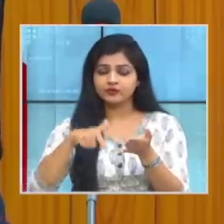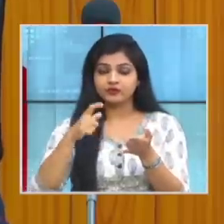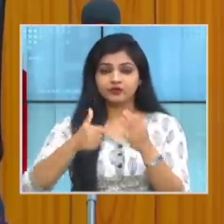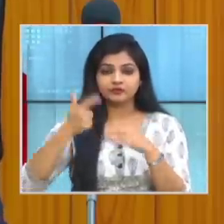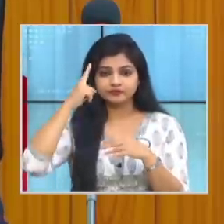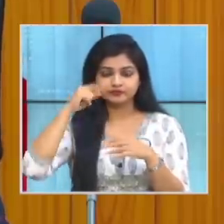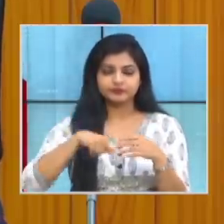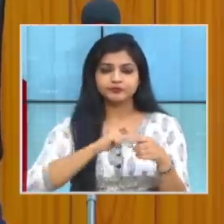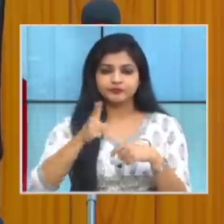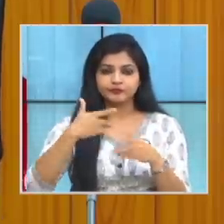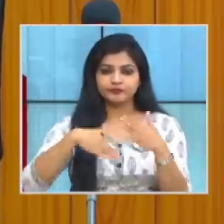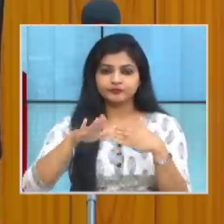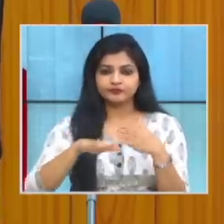നൽകും.